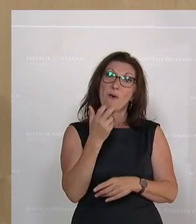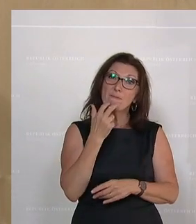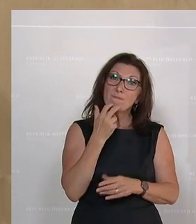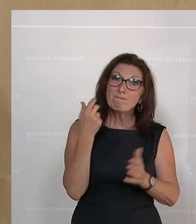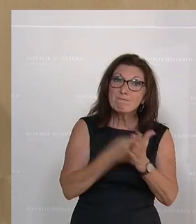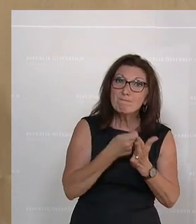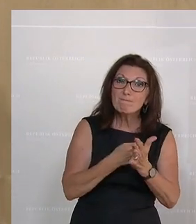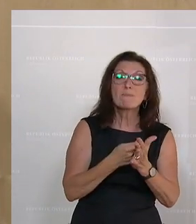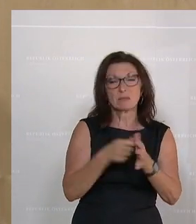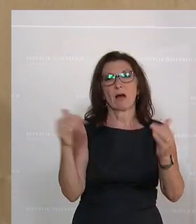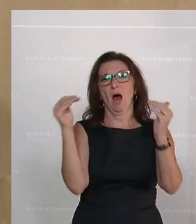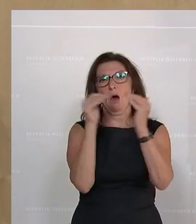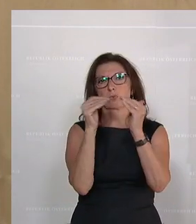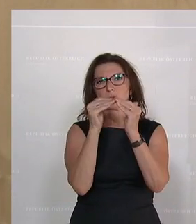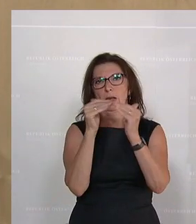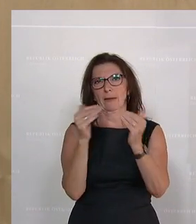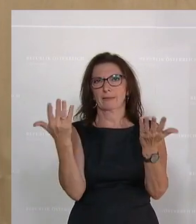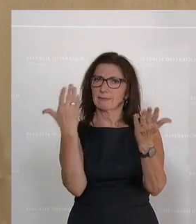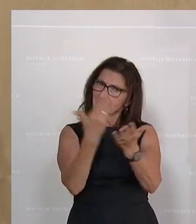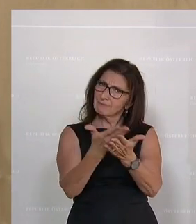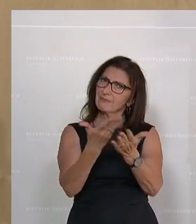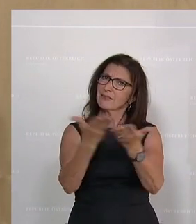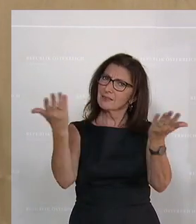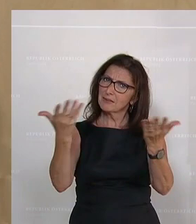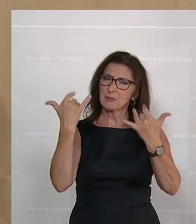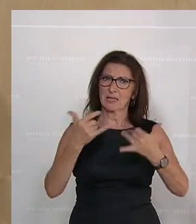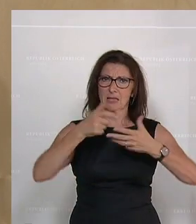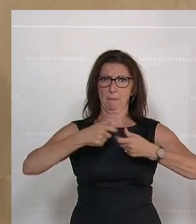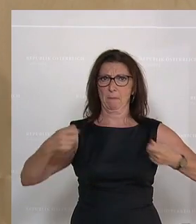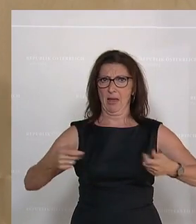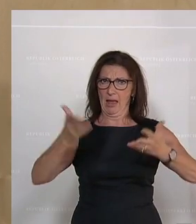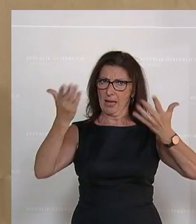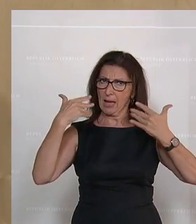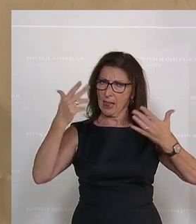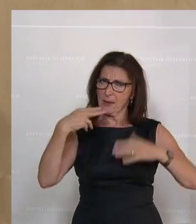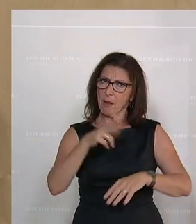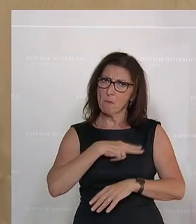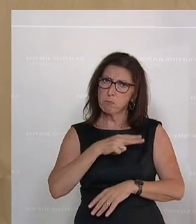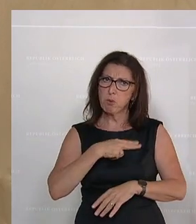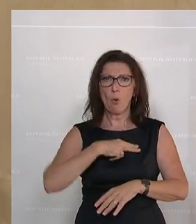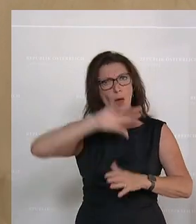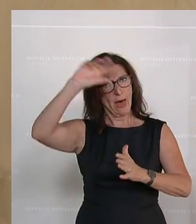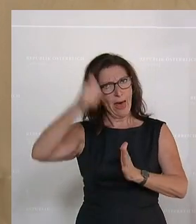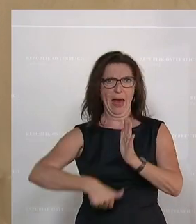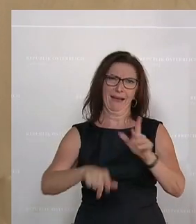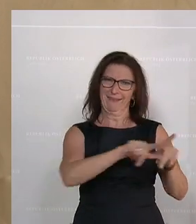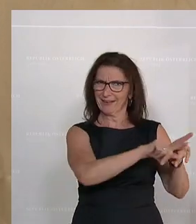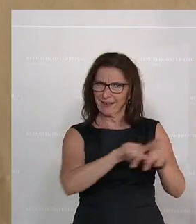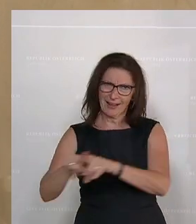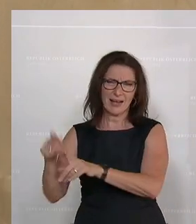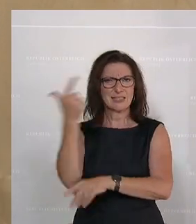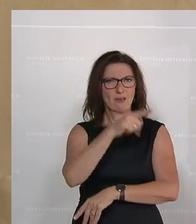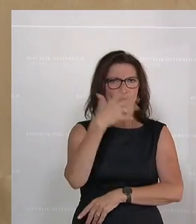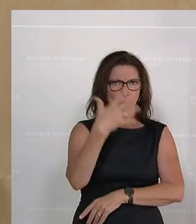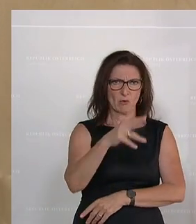zu bewältigen wird eben die maßnahme gemacht dass man den klima bonus vereinheitlich 250 euro und noch einmal für jede